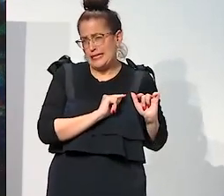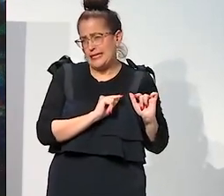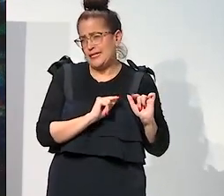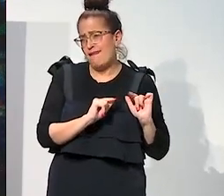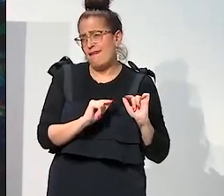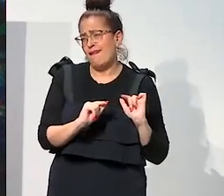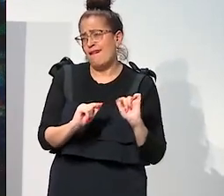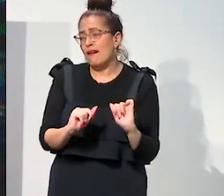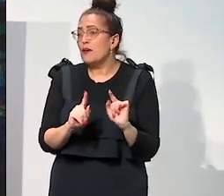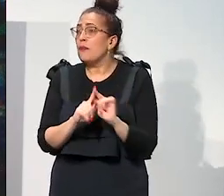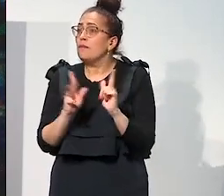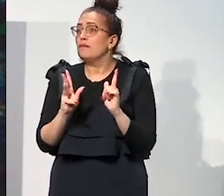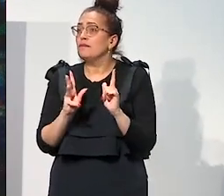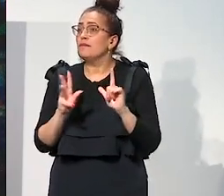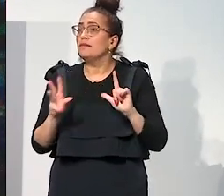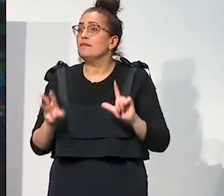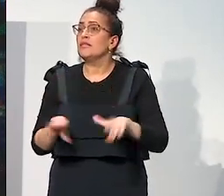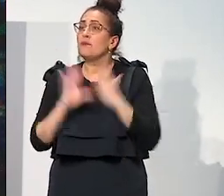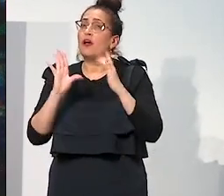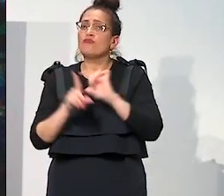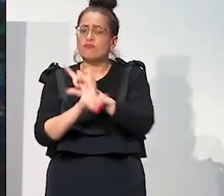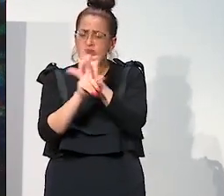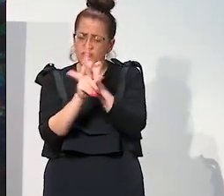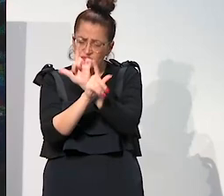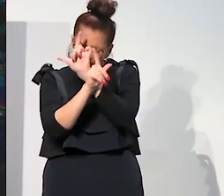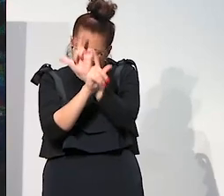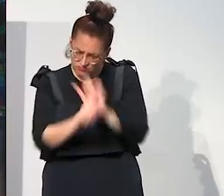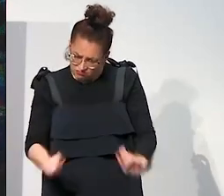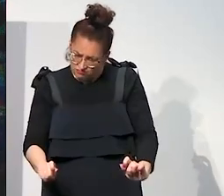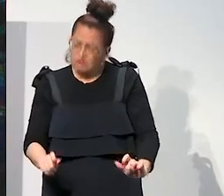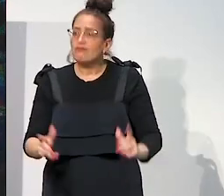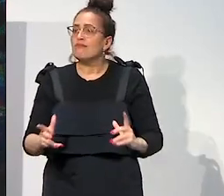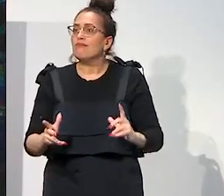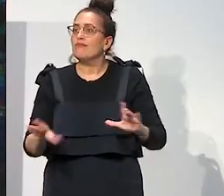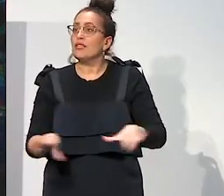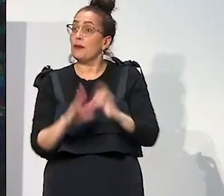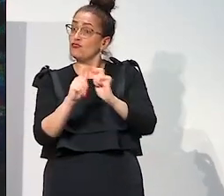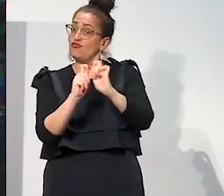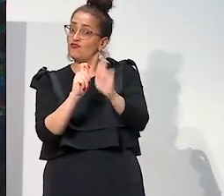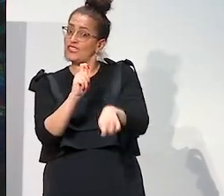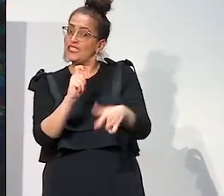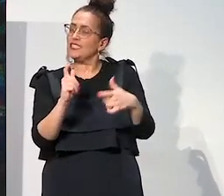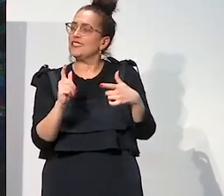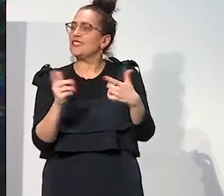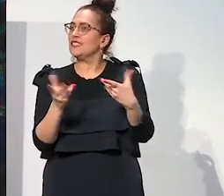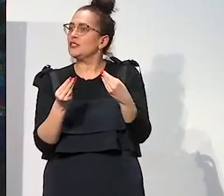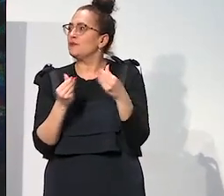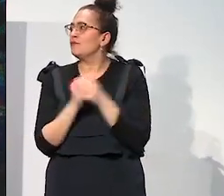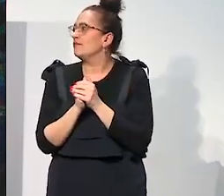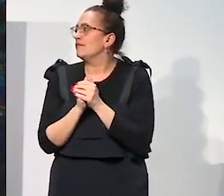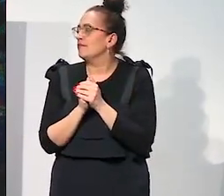présent, comme une icône, vraiment, quasiment pop, une image. Ça me fait un peu